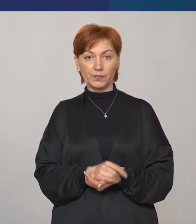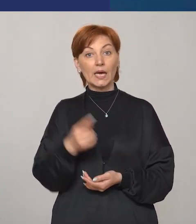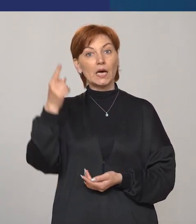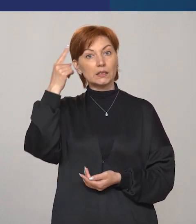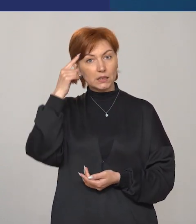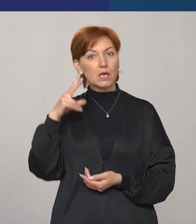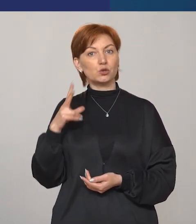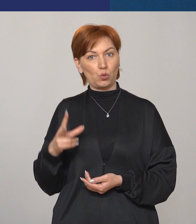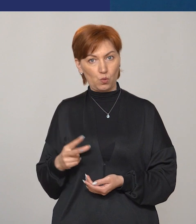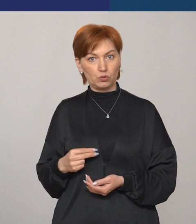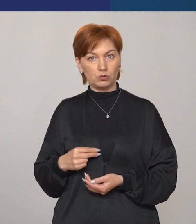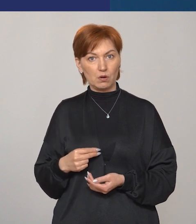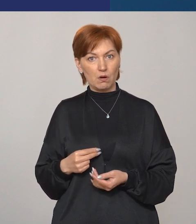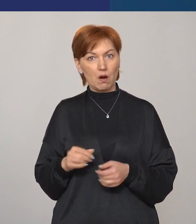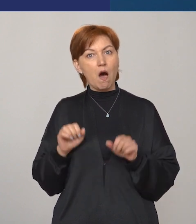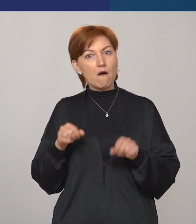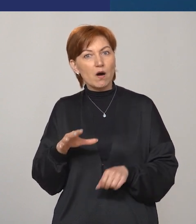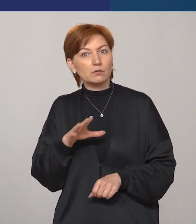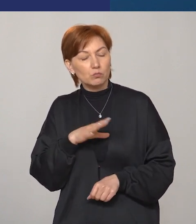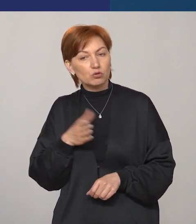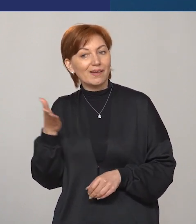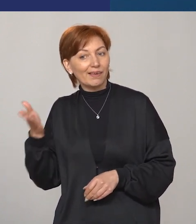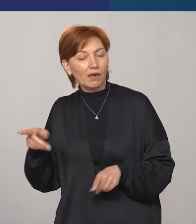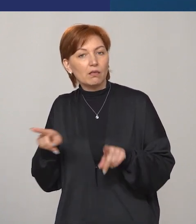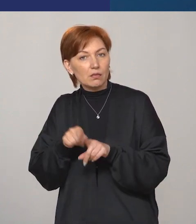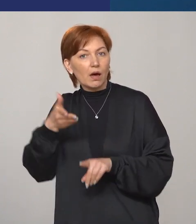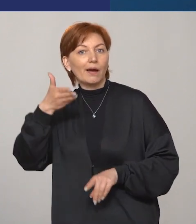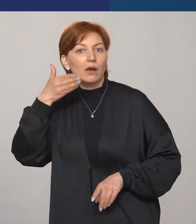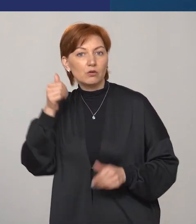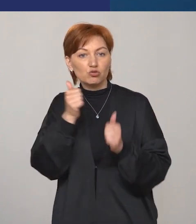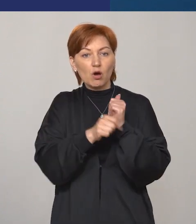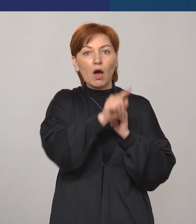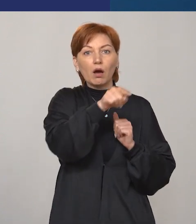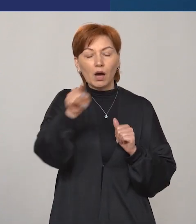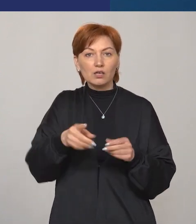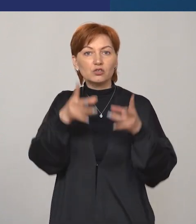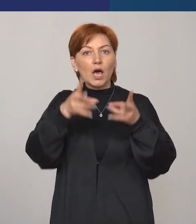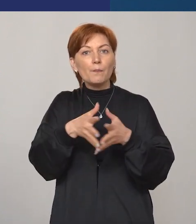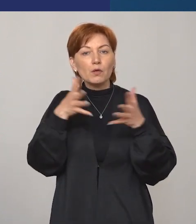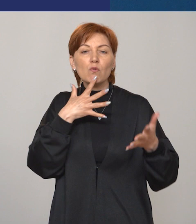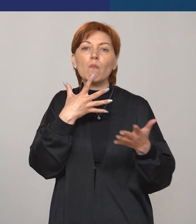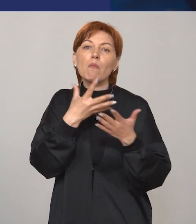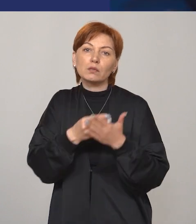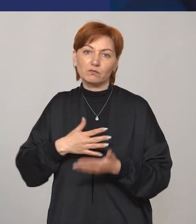Знаешь, дочь, возможно, и так легче. Каждый беду по-своему переживает. Все, спи.